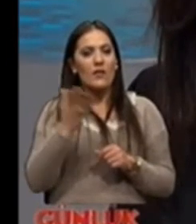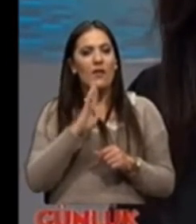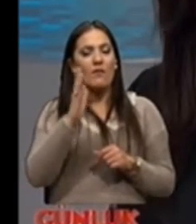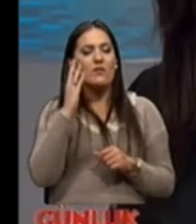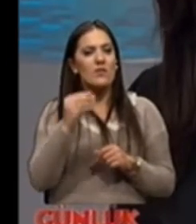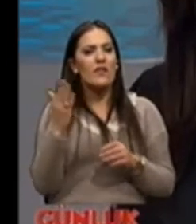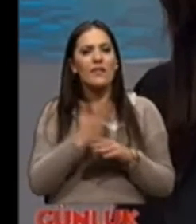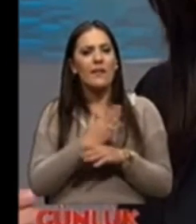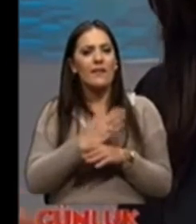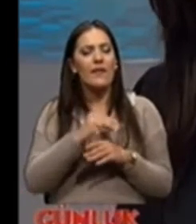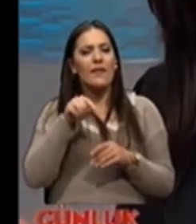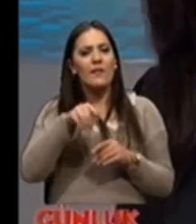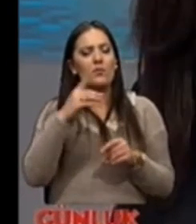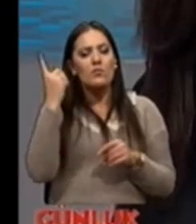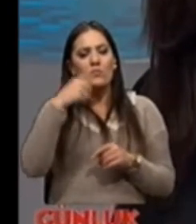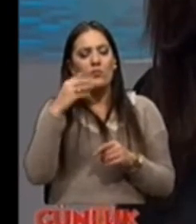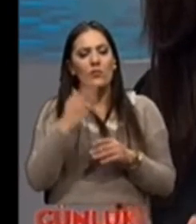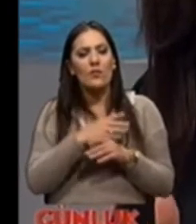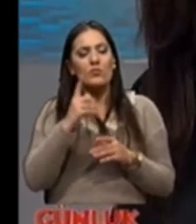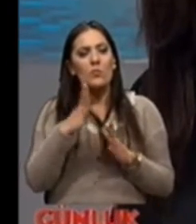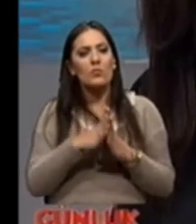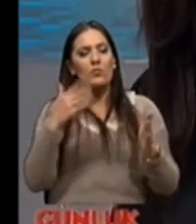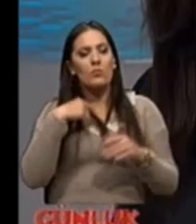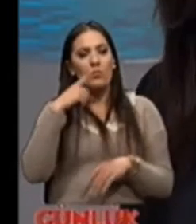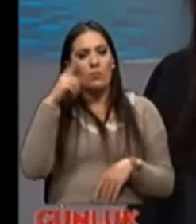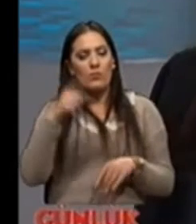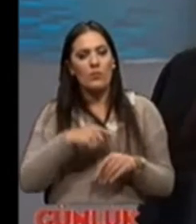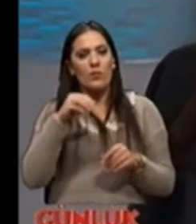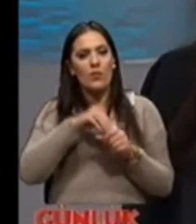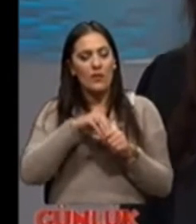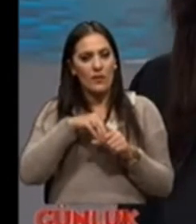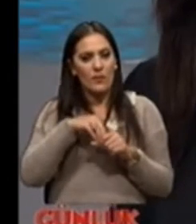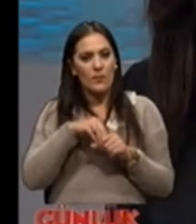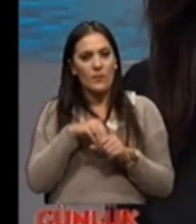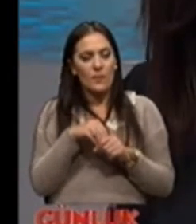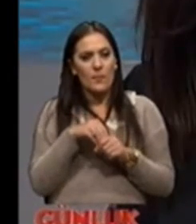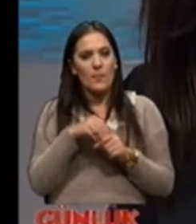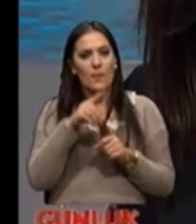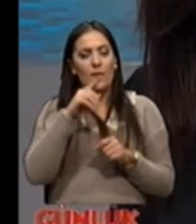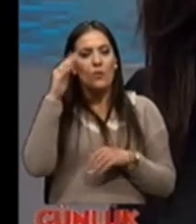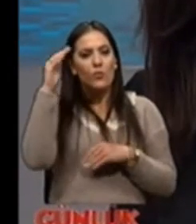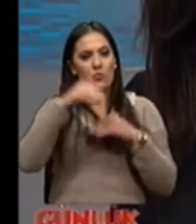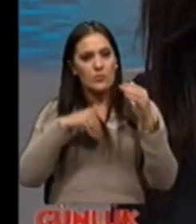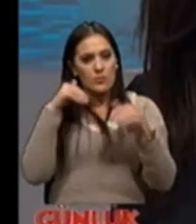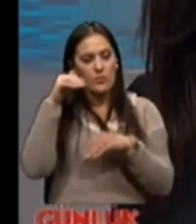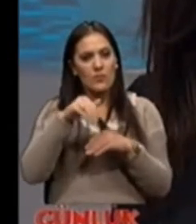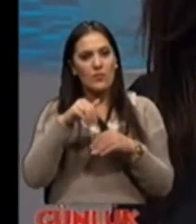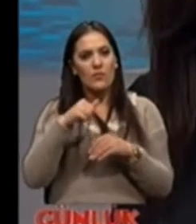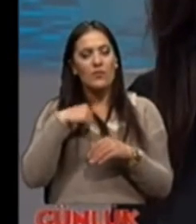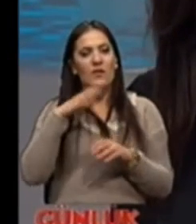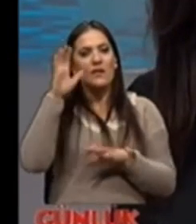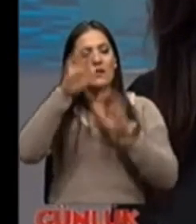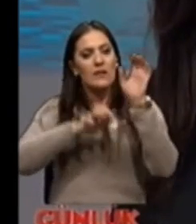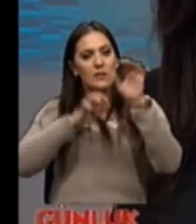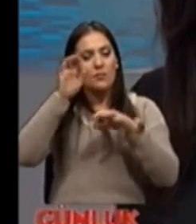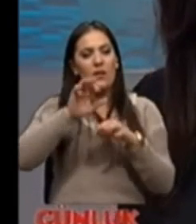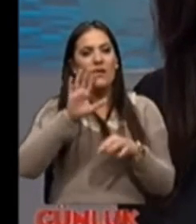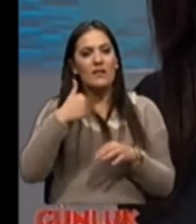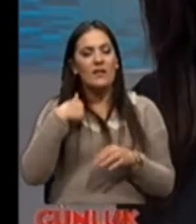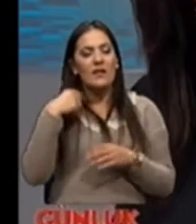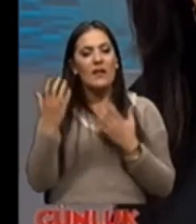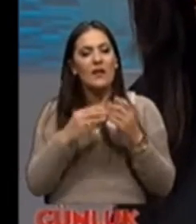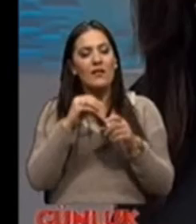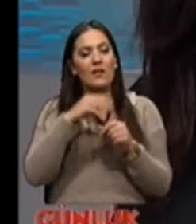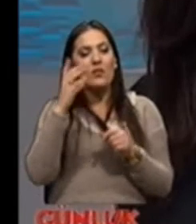da çok büyük bölümünün dayanağı da yüzme, tırmanma ya da kaynaklara ulaşma